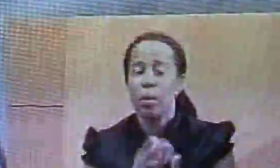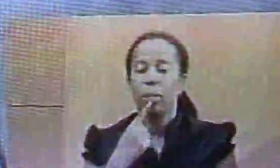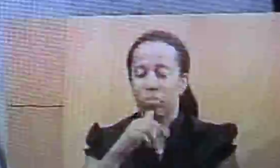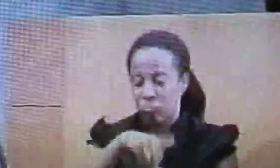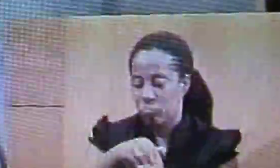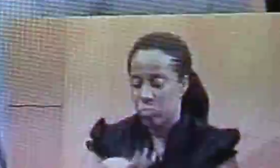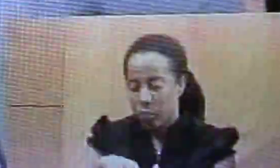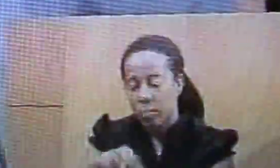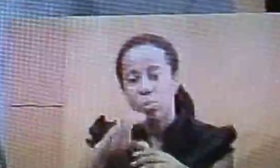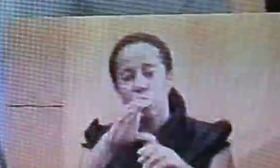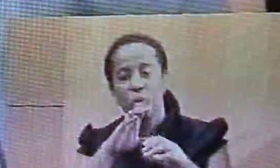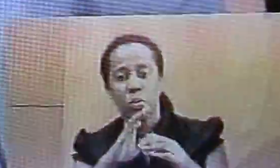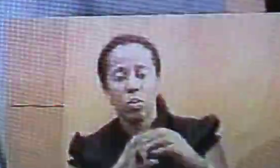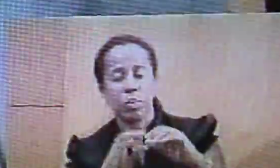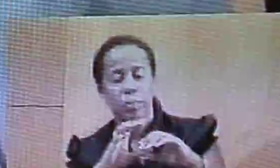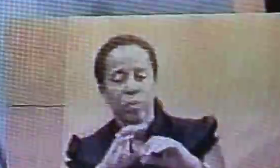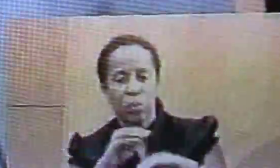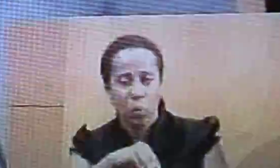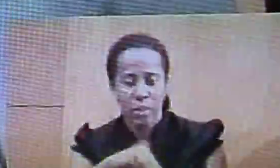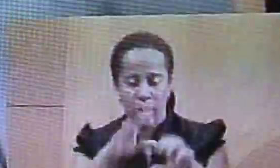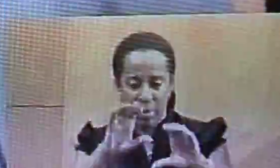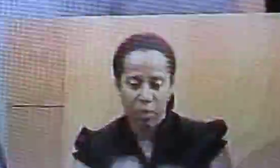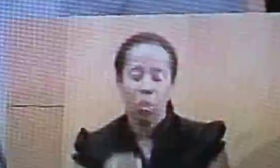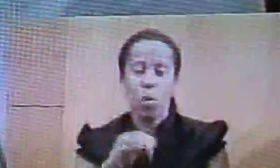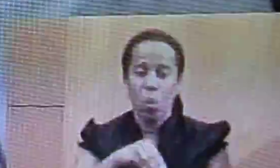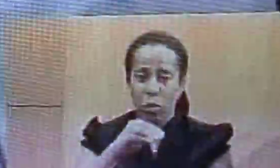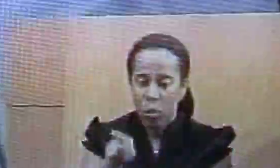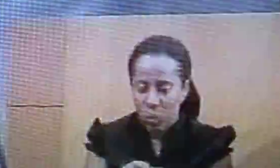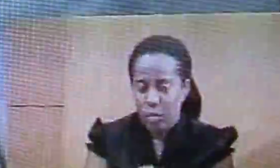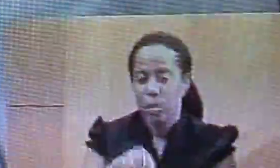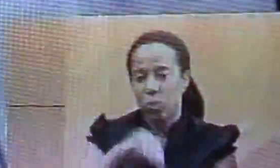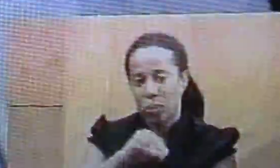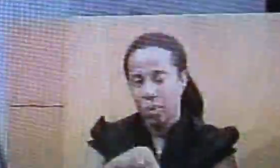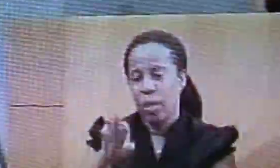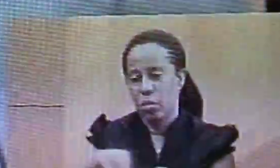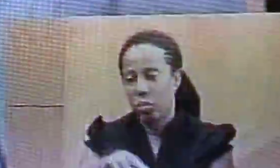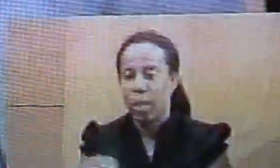d'administration, et la région a récupéré dans son patrimoine